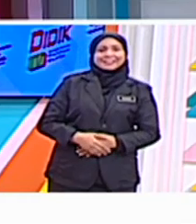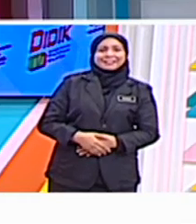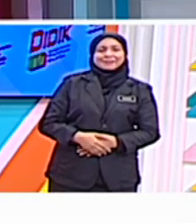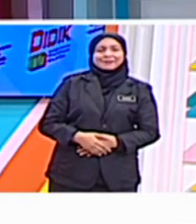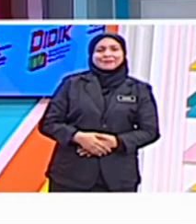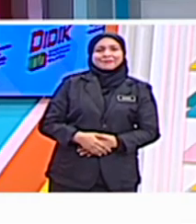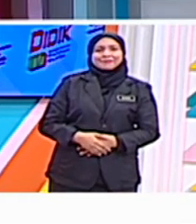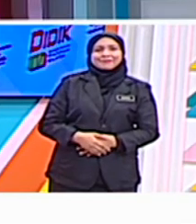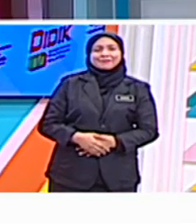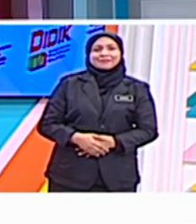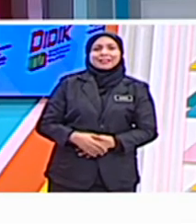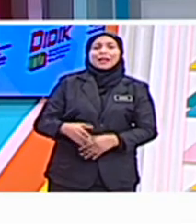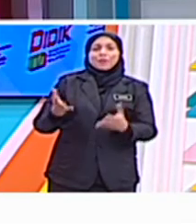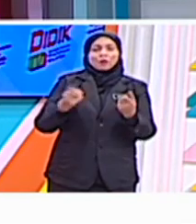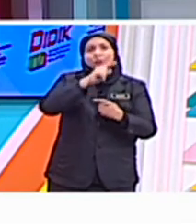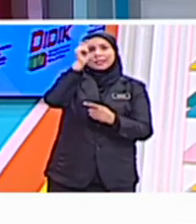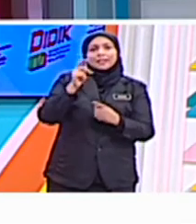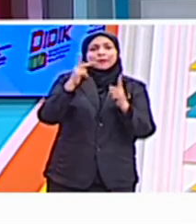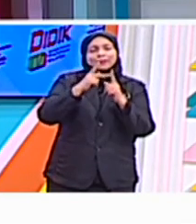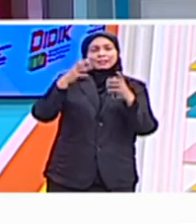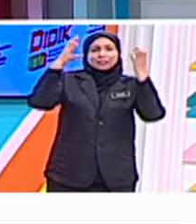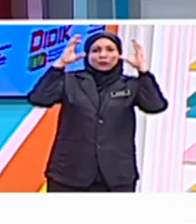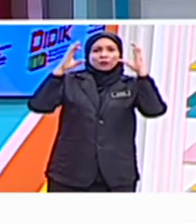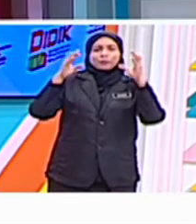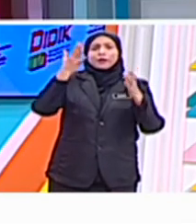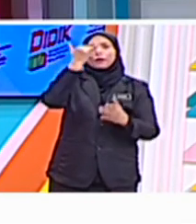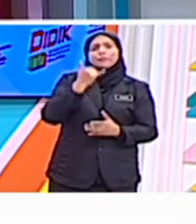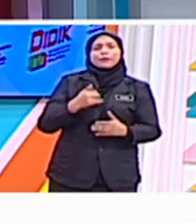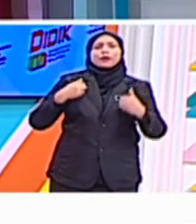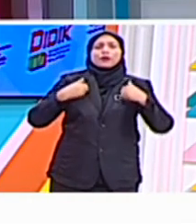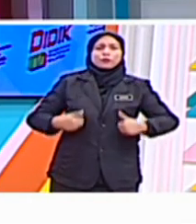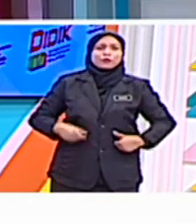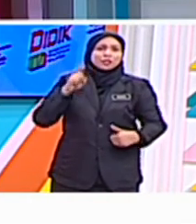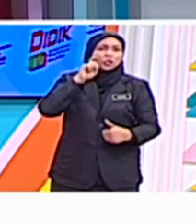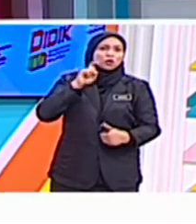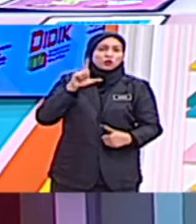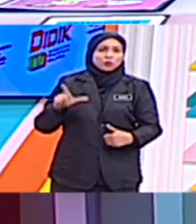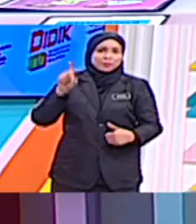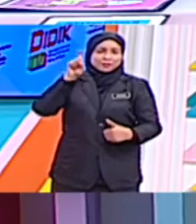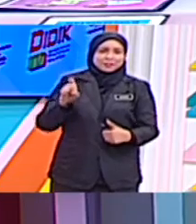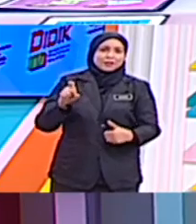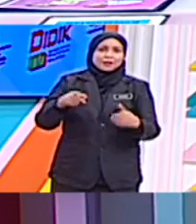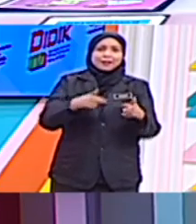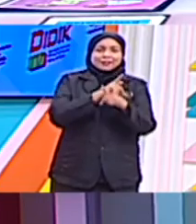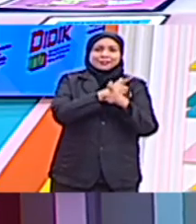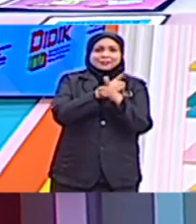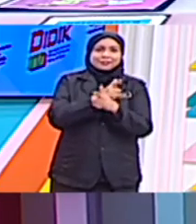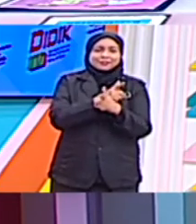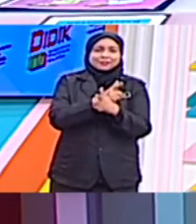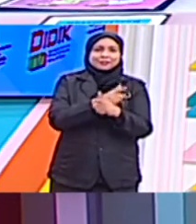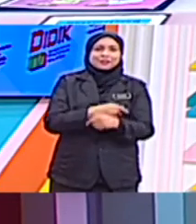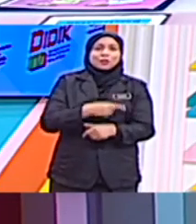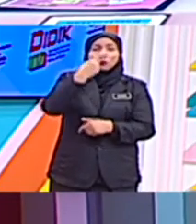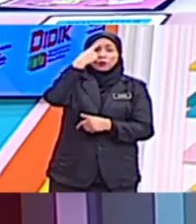Okey, sekarang ni kita nak tanya kepada cikgu lah. Kenapa cikgu anggota seksual ni perlu dilindungi? Okey, anggota seksual ni perlu